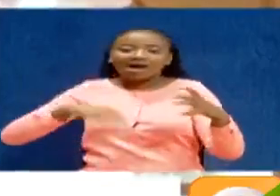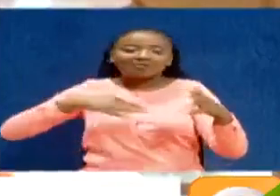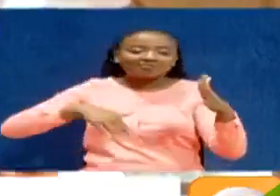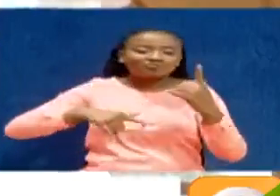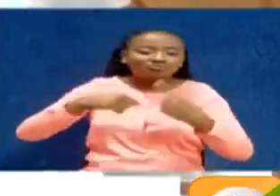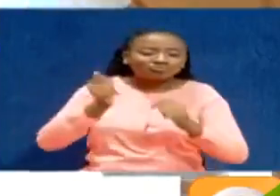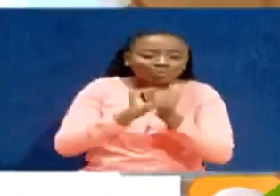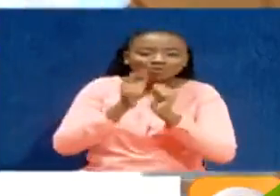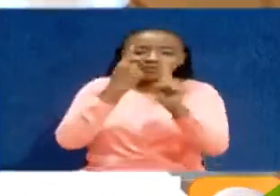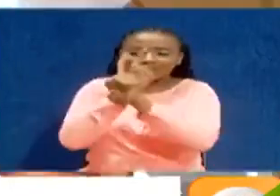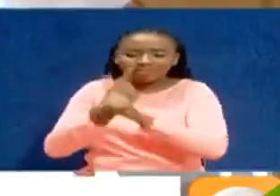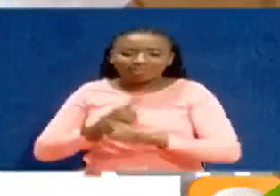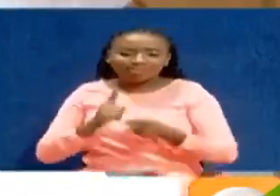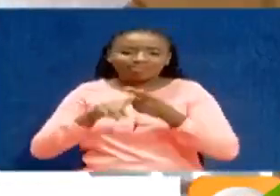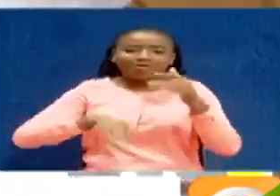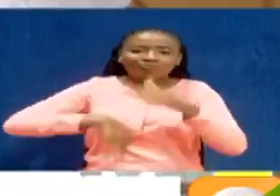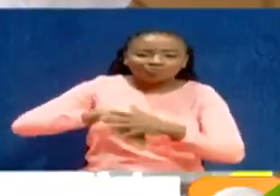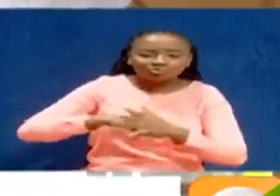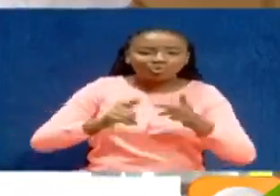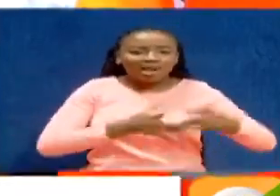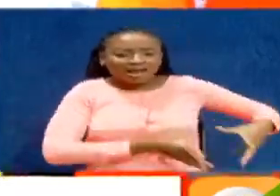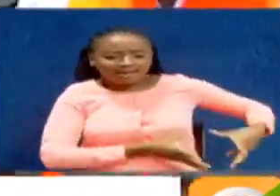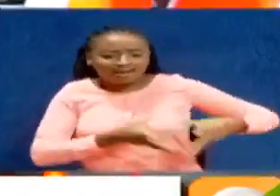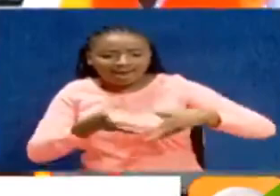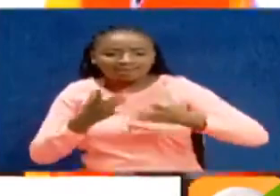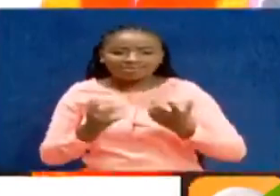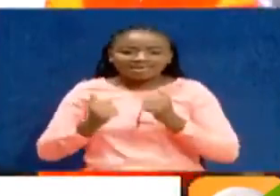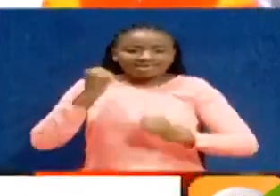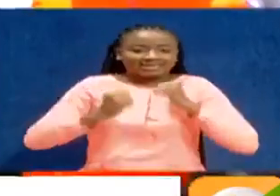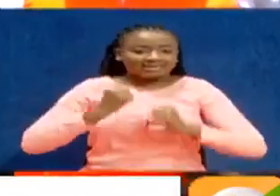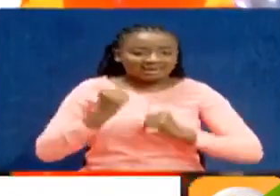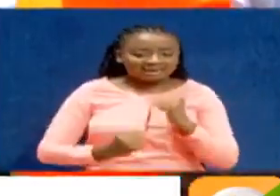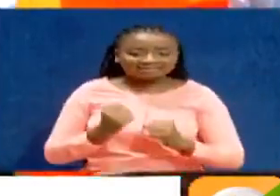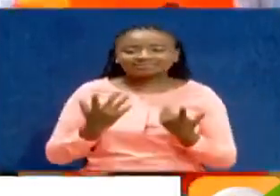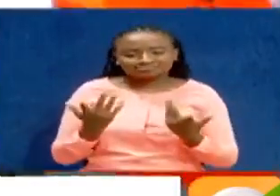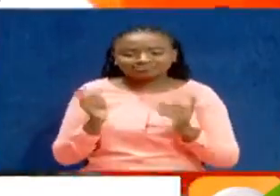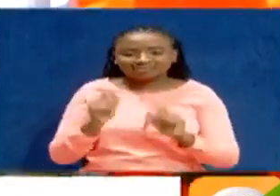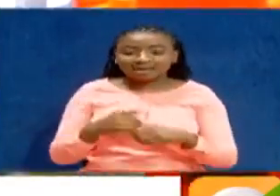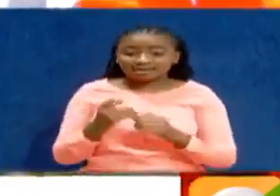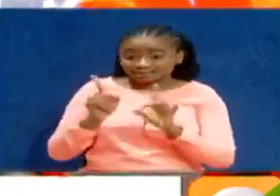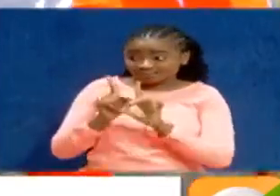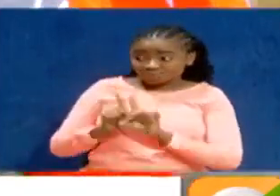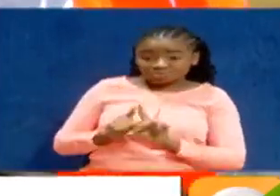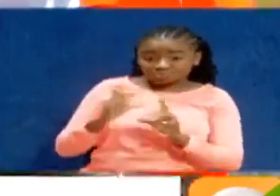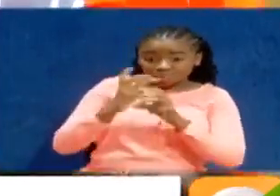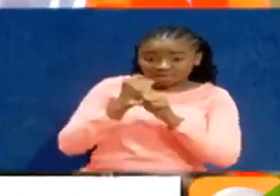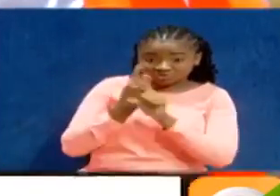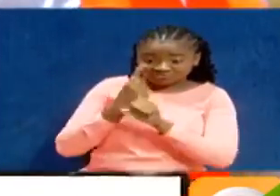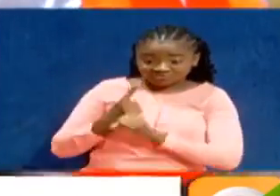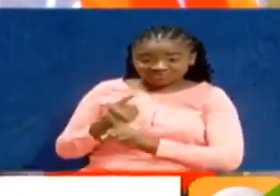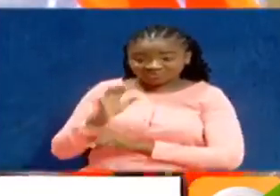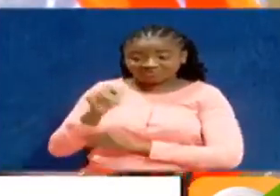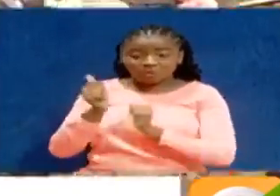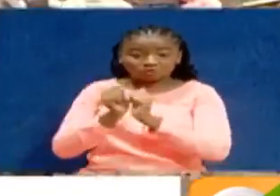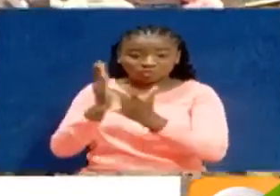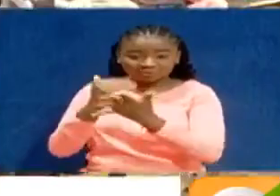kukimbia, michezo ya soka, michezo hata ya rugby na ingine yote. Kulingana na washikadau katika sekta ya michezo nchini,